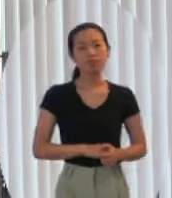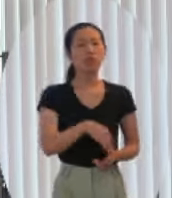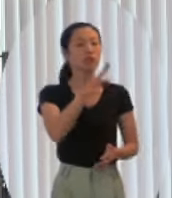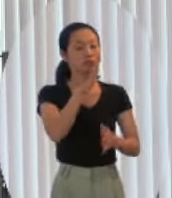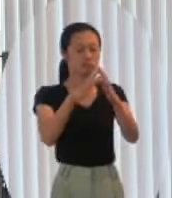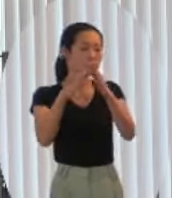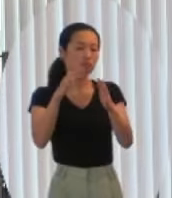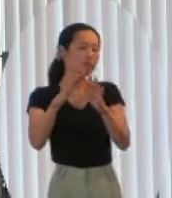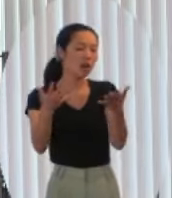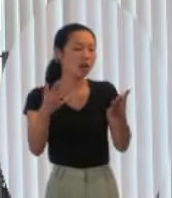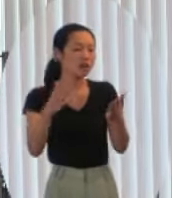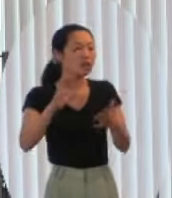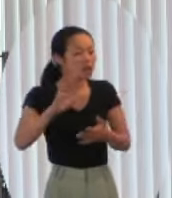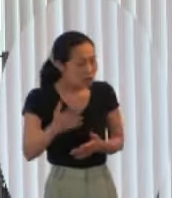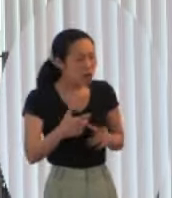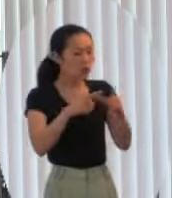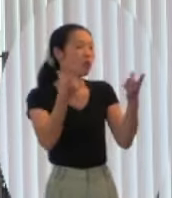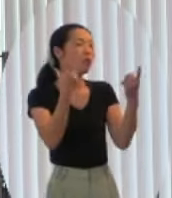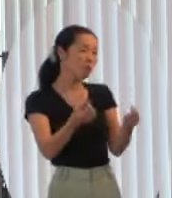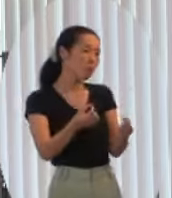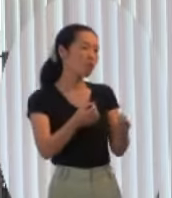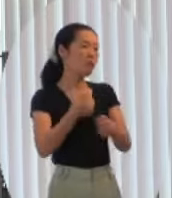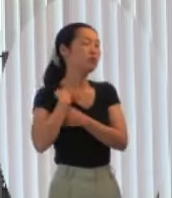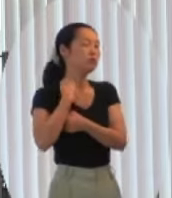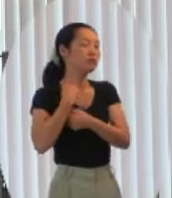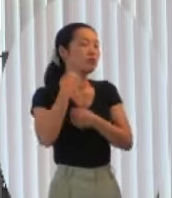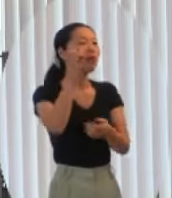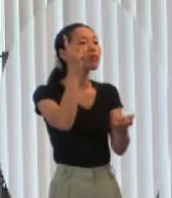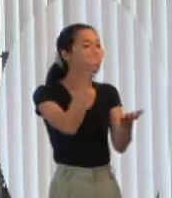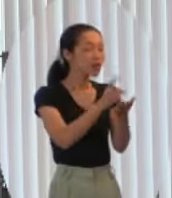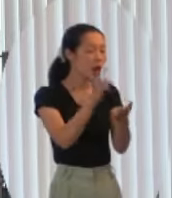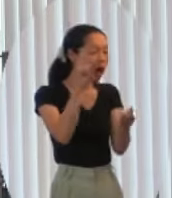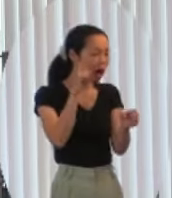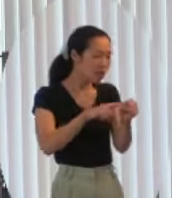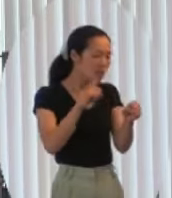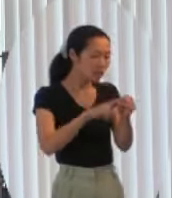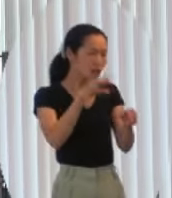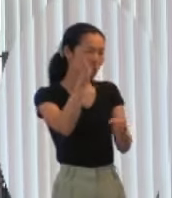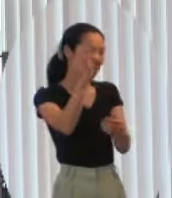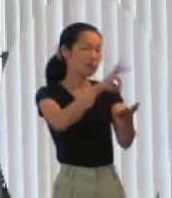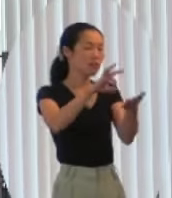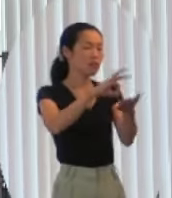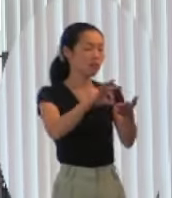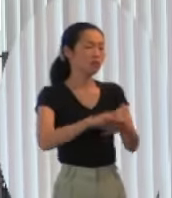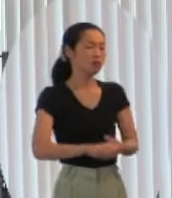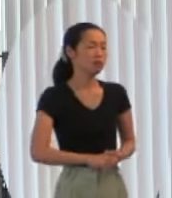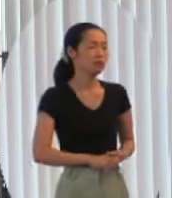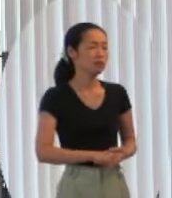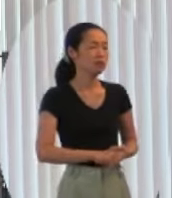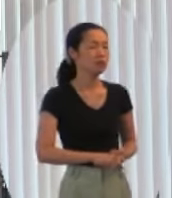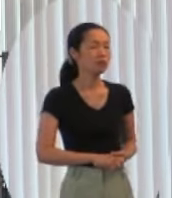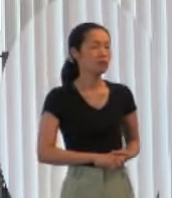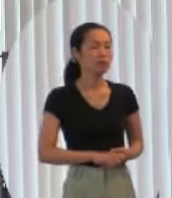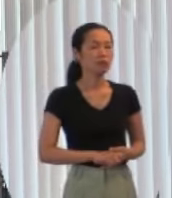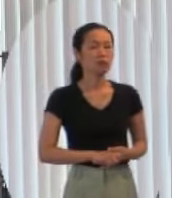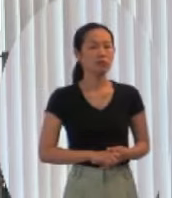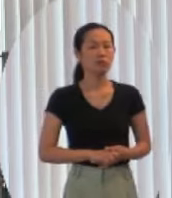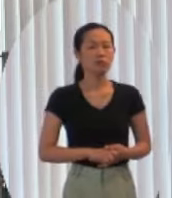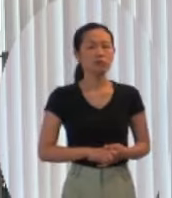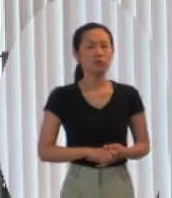です。それから2010年の軍事産業トップ10の会社の